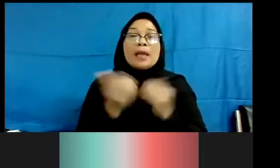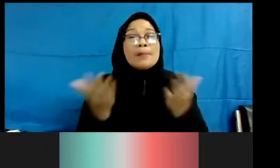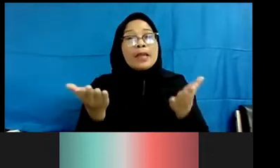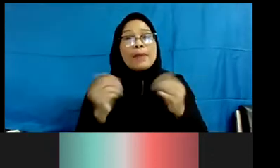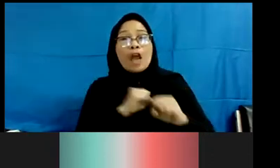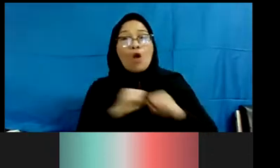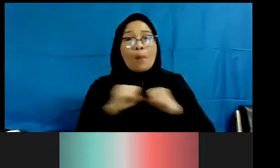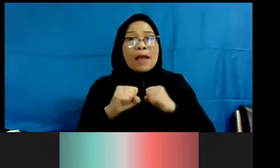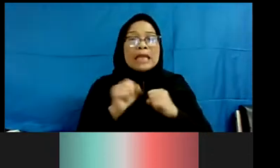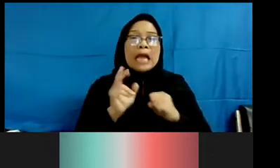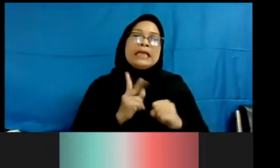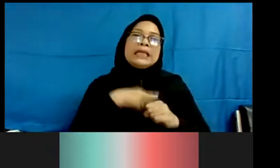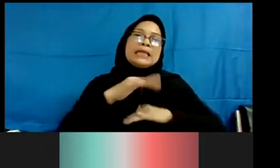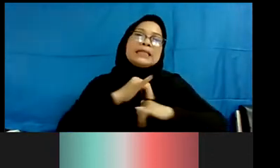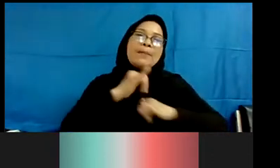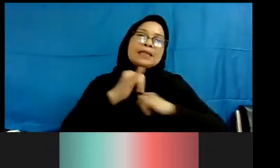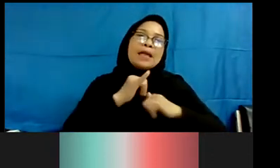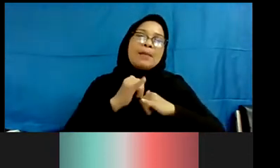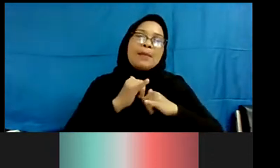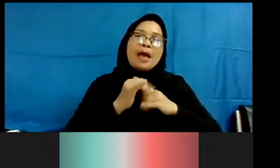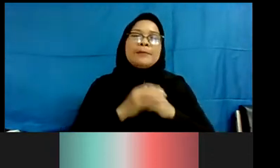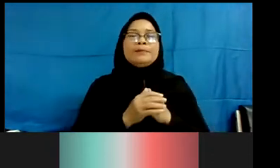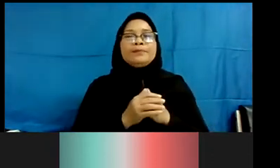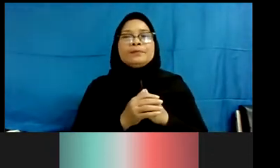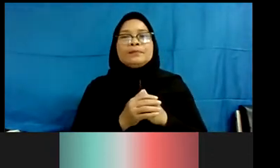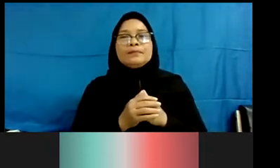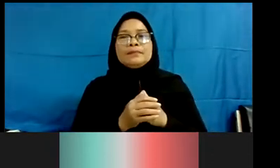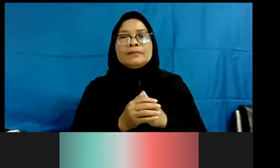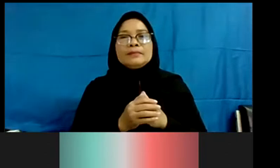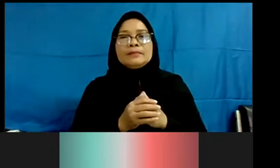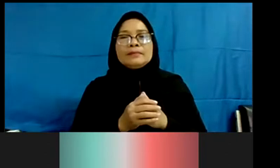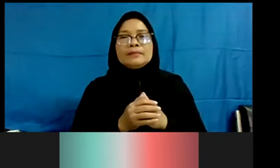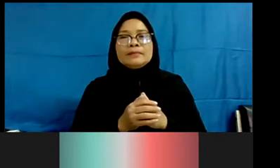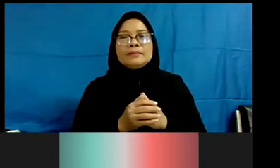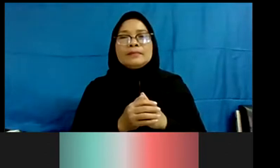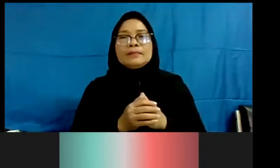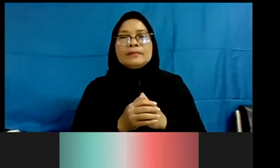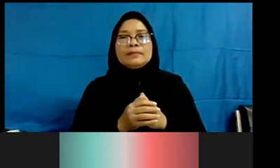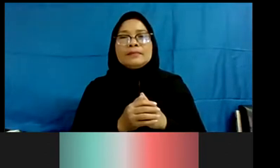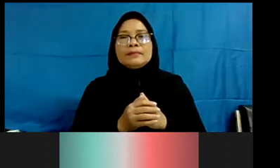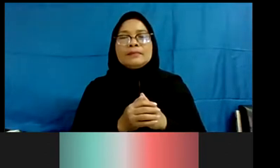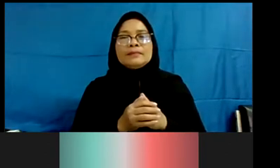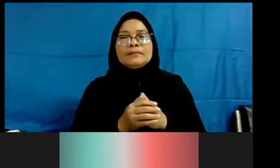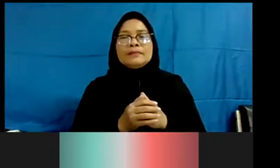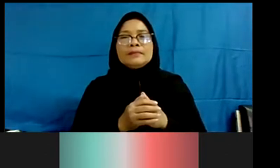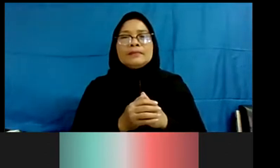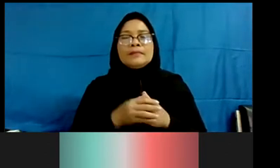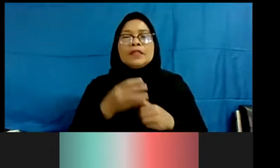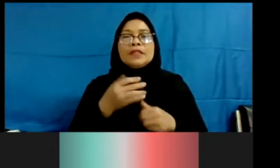mewujudkan itu semua gitu ya. Saya ingin mengakhiri sesi saya dengan kalimat ini gini